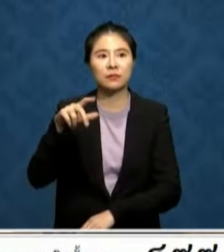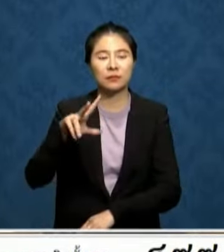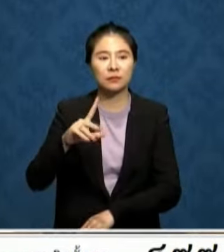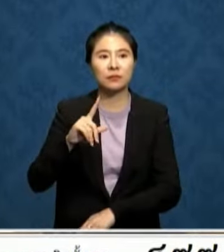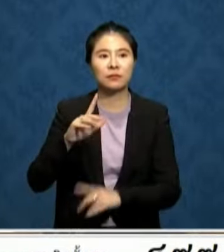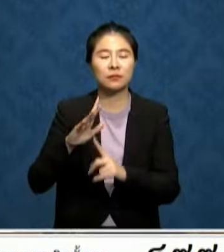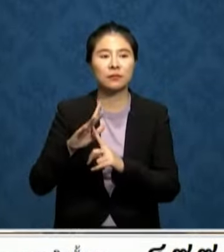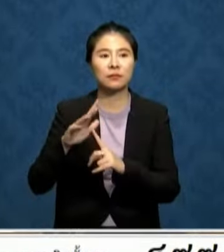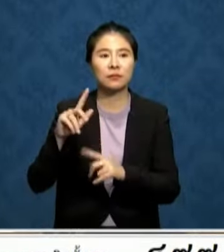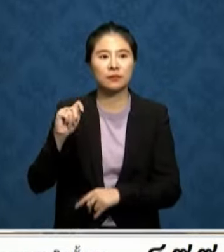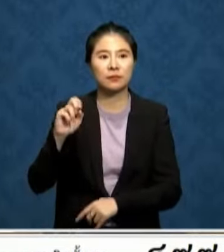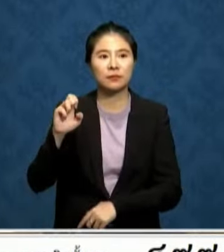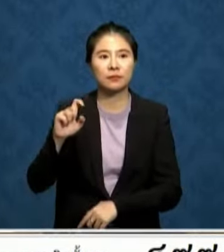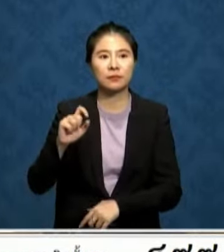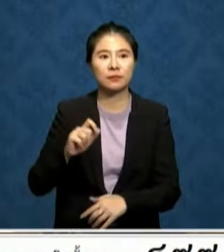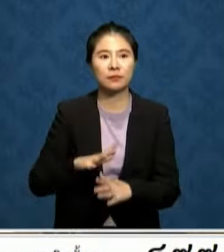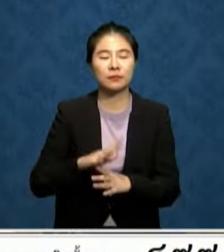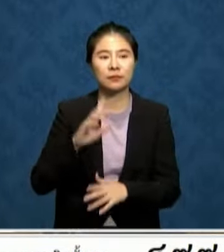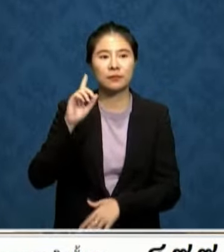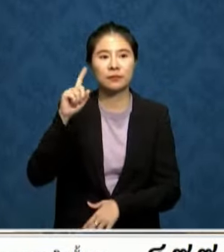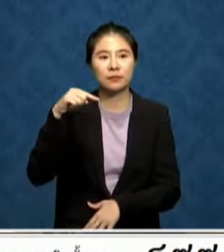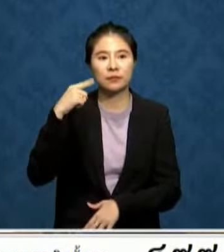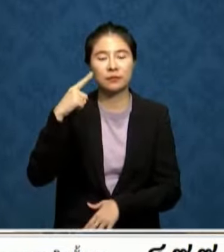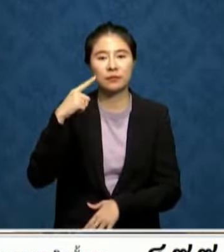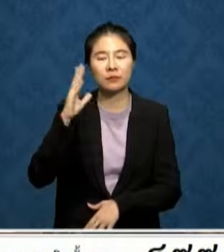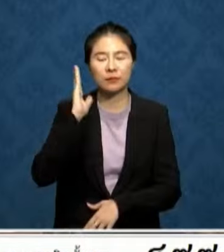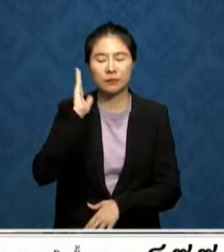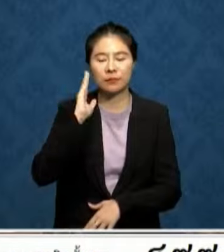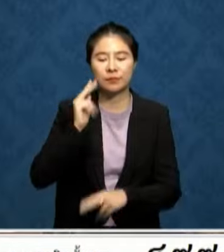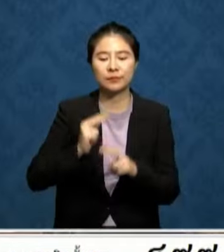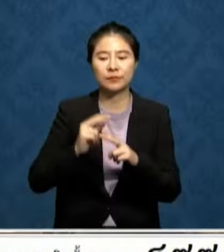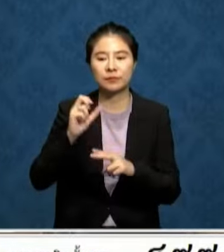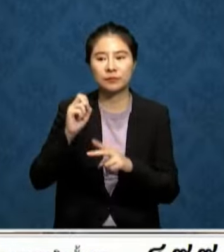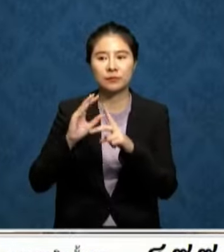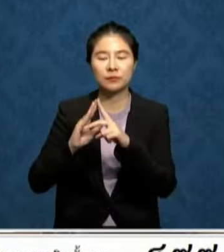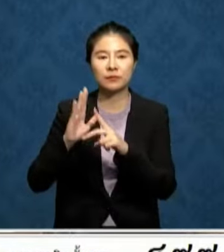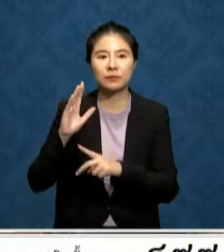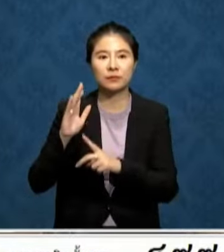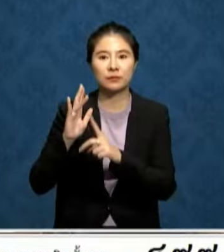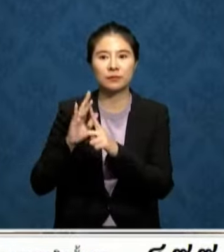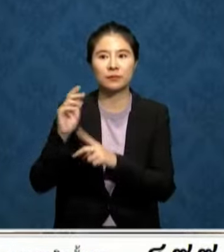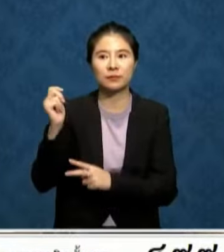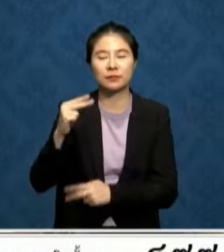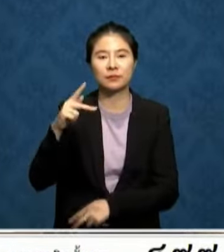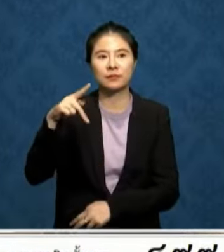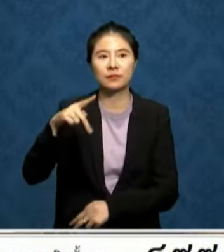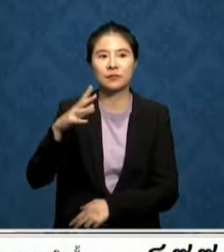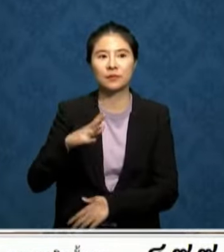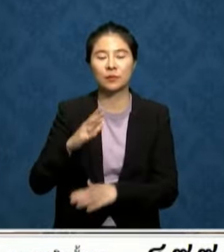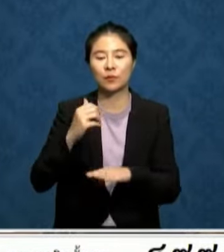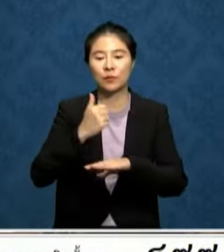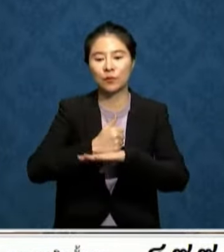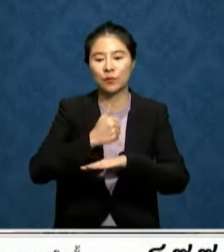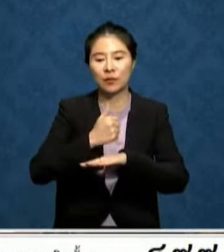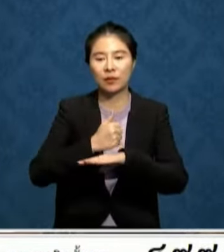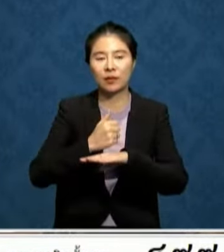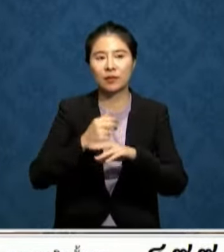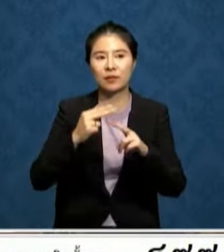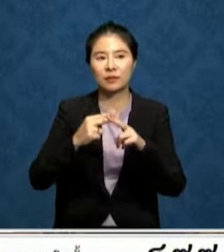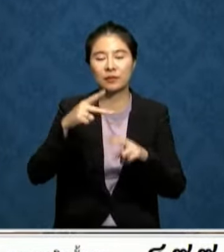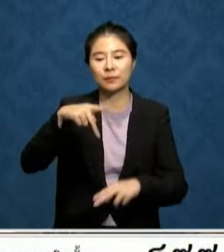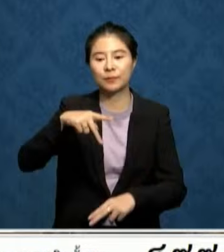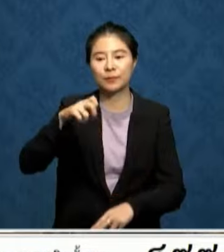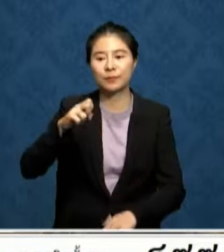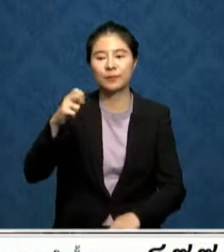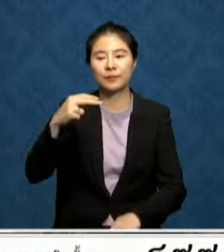งจันทร์นะครับคุณสุเทพอู่อ้นรวมถึงอดีตหัวหน้าพรรคของผมคือคุณพิธ